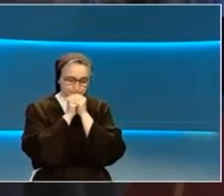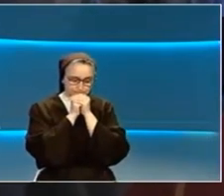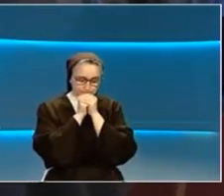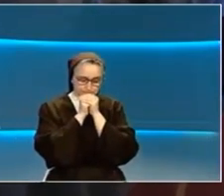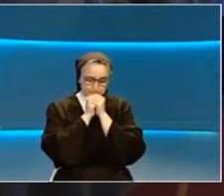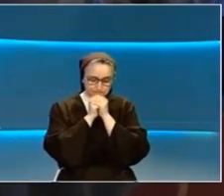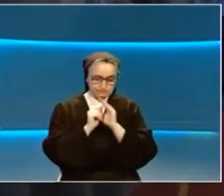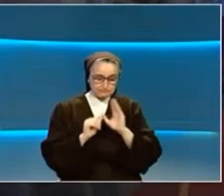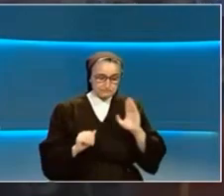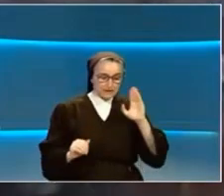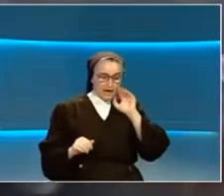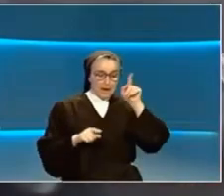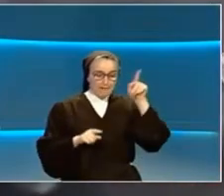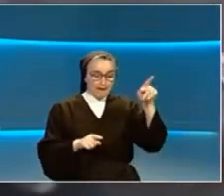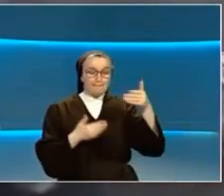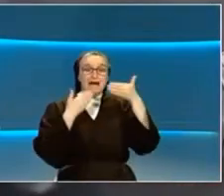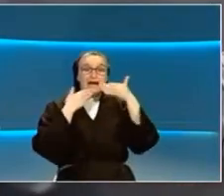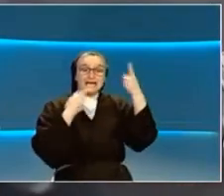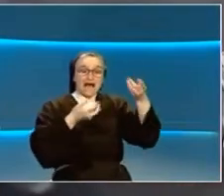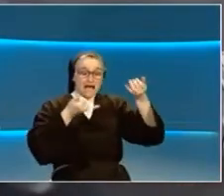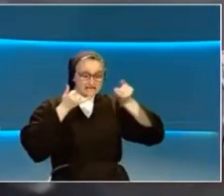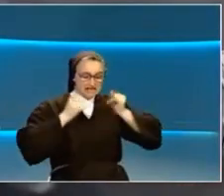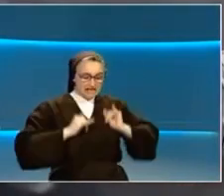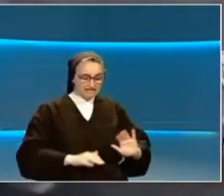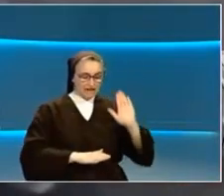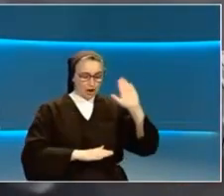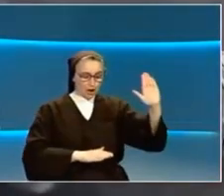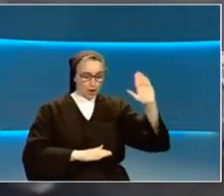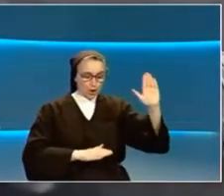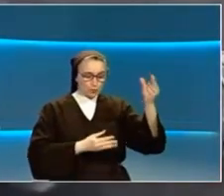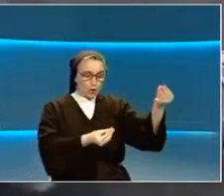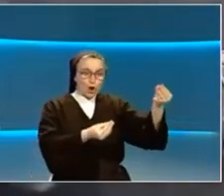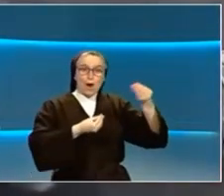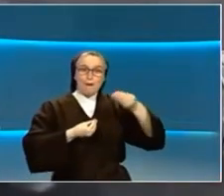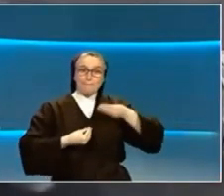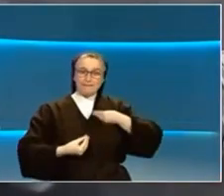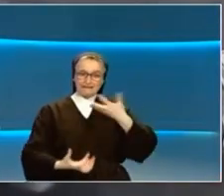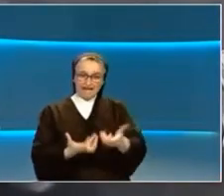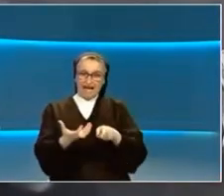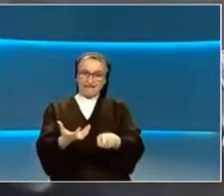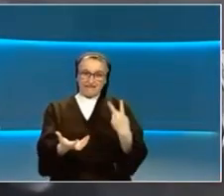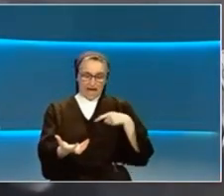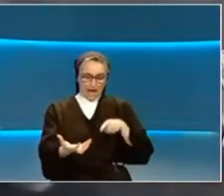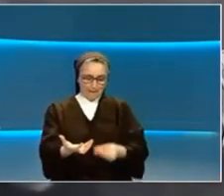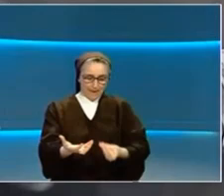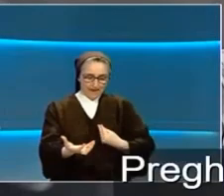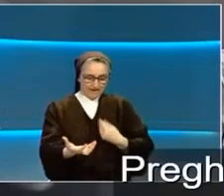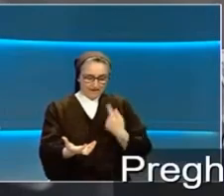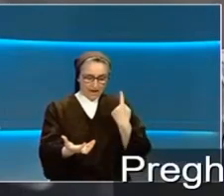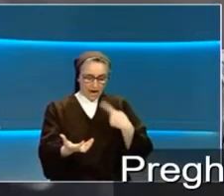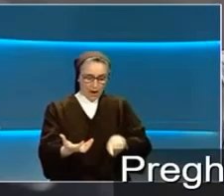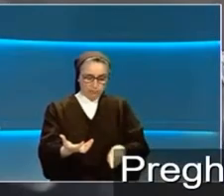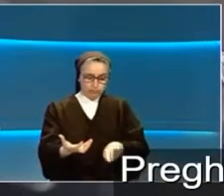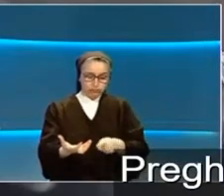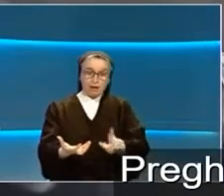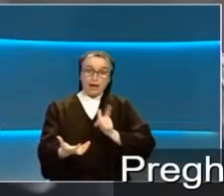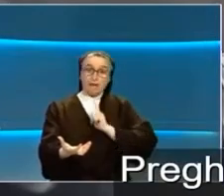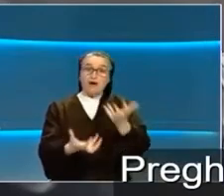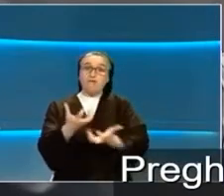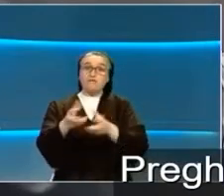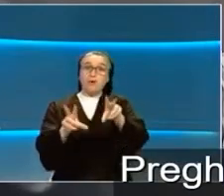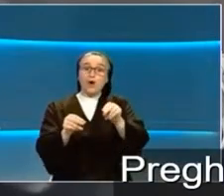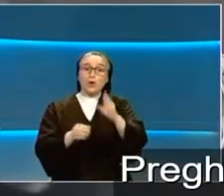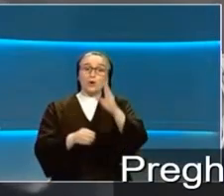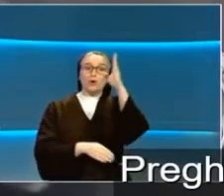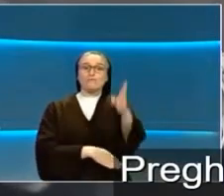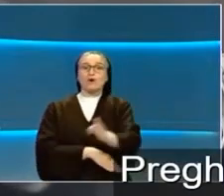Deus, qui per filium tuum caritatis tua e ignem fidelibus conturisti, novum unc